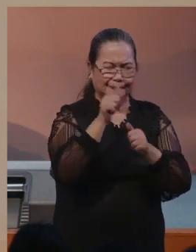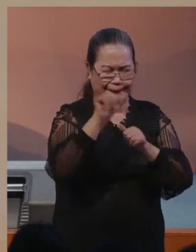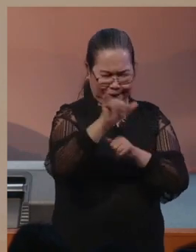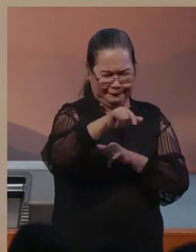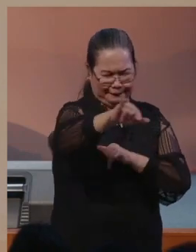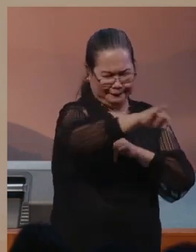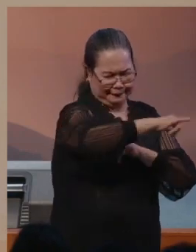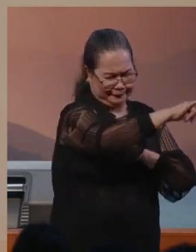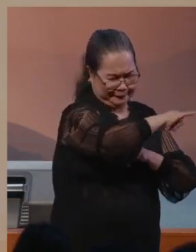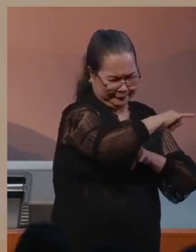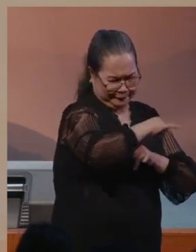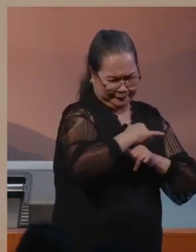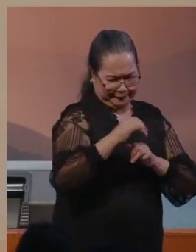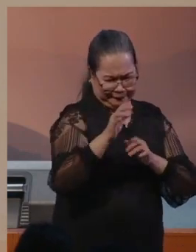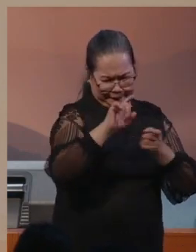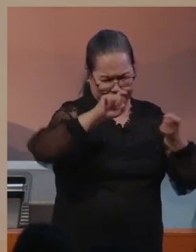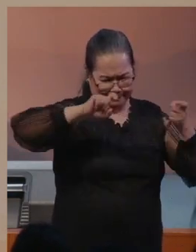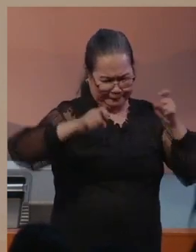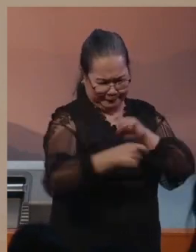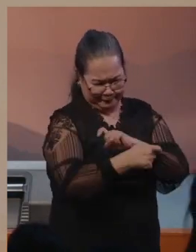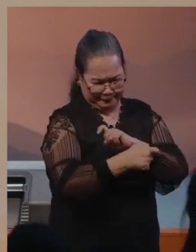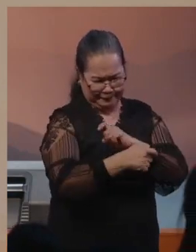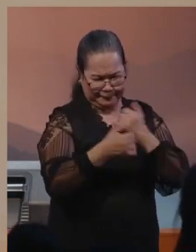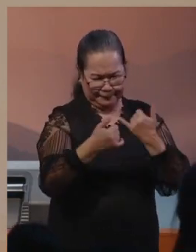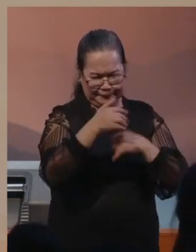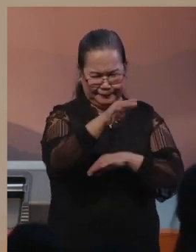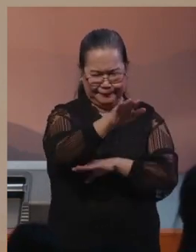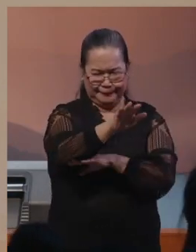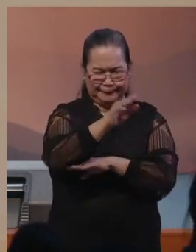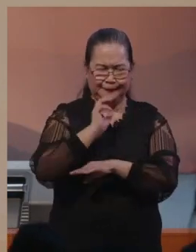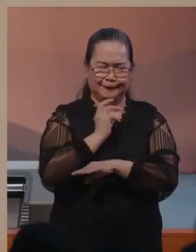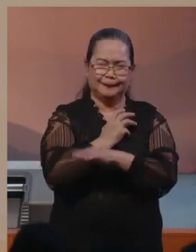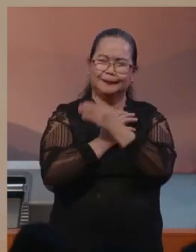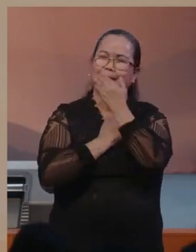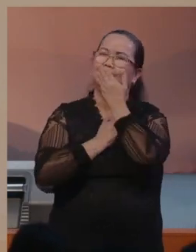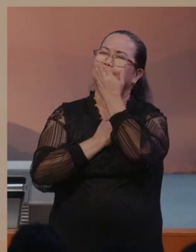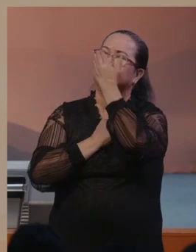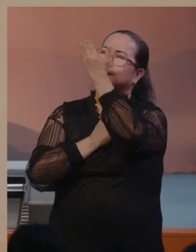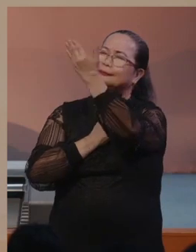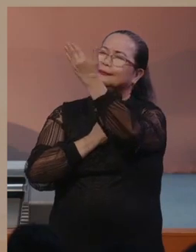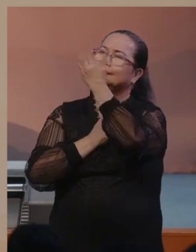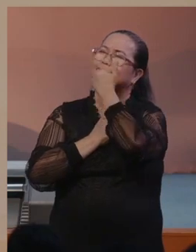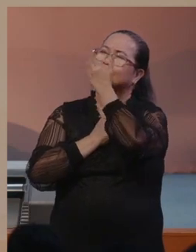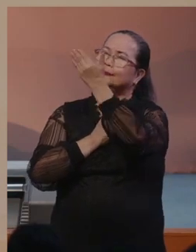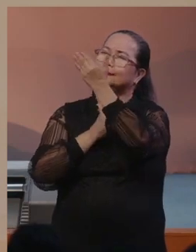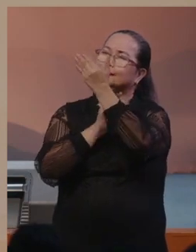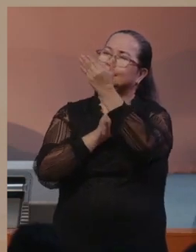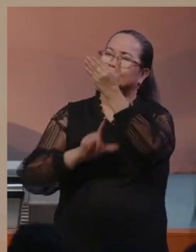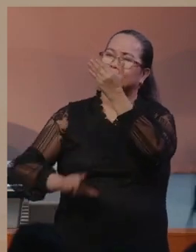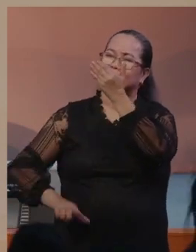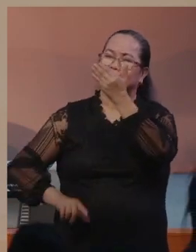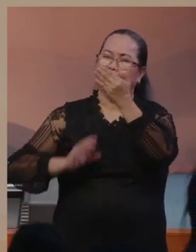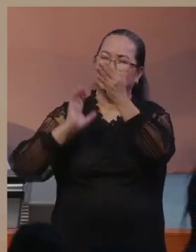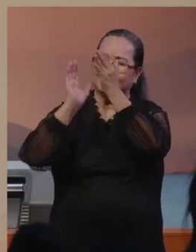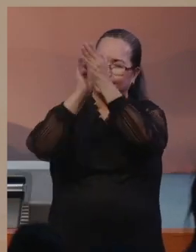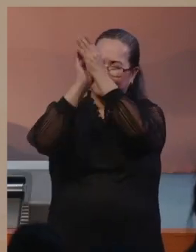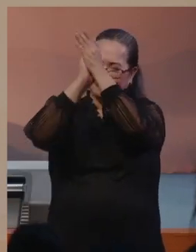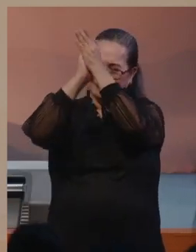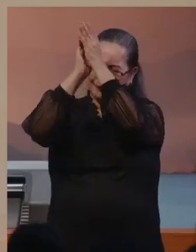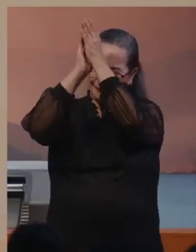amin. Kaya Panginoon, sa hapong ito, pinagpapasalamat ka namin. Pinupuri ka